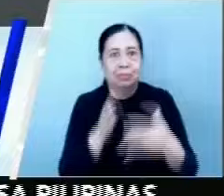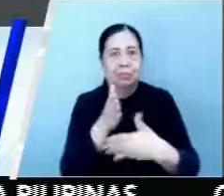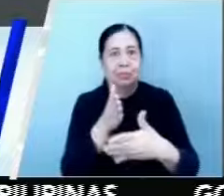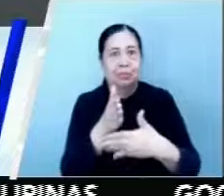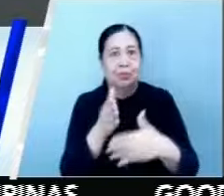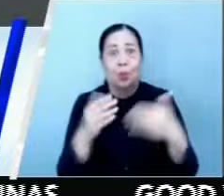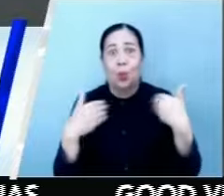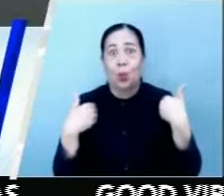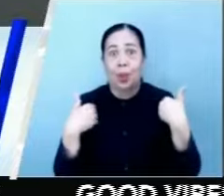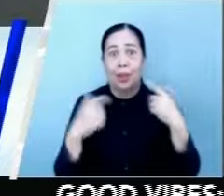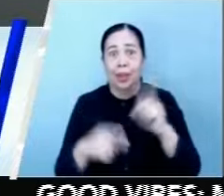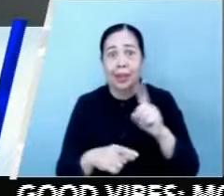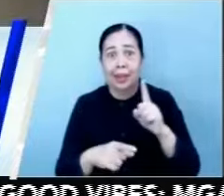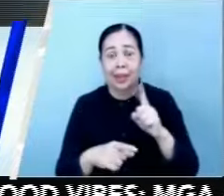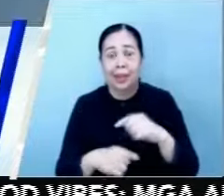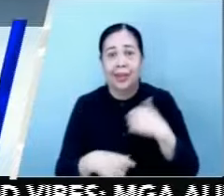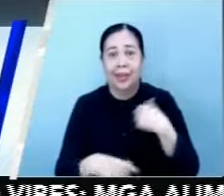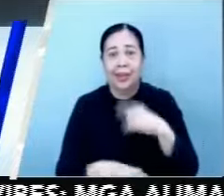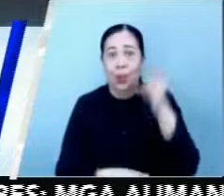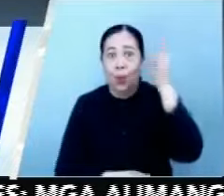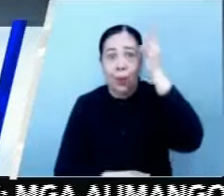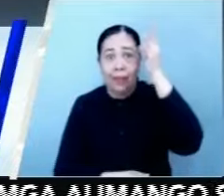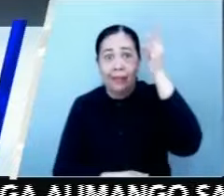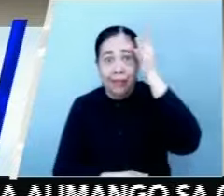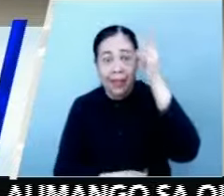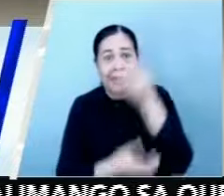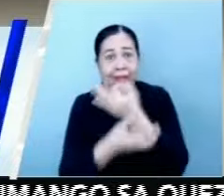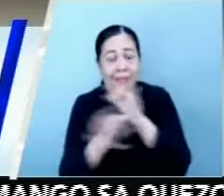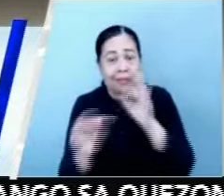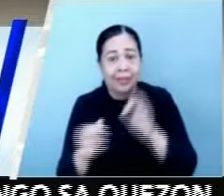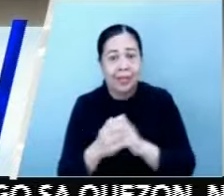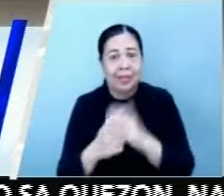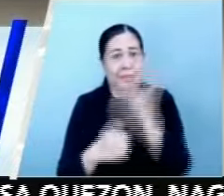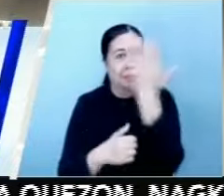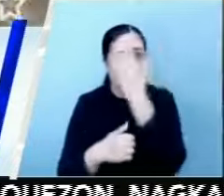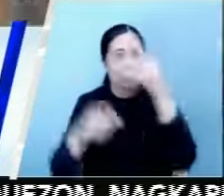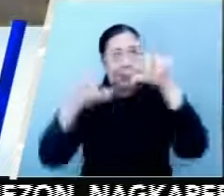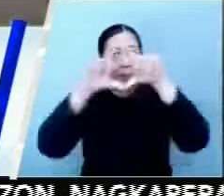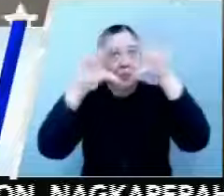ding pa-wifi, pa-film showing, at